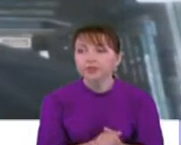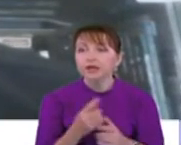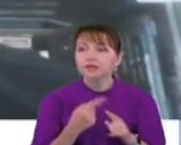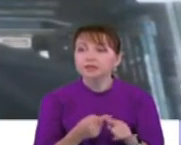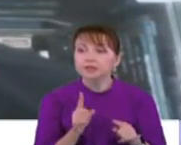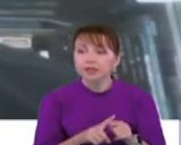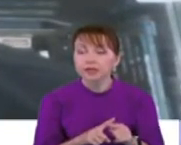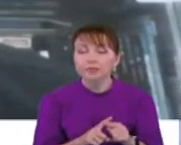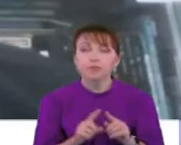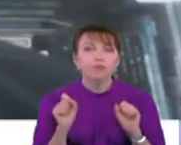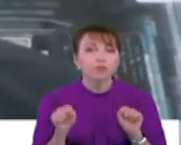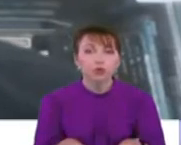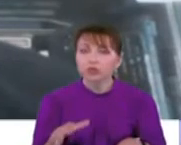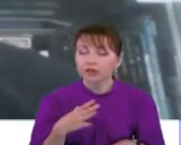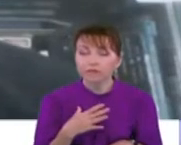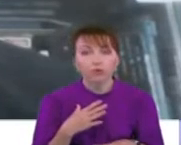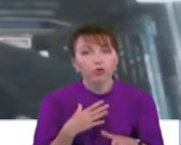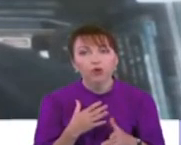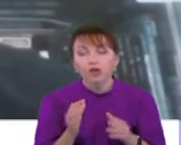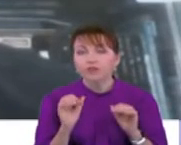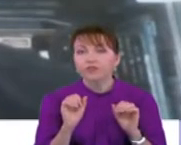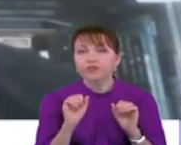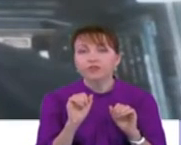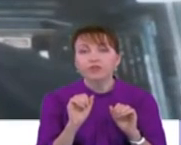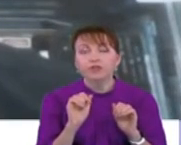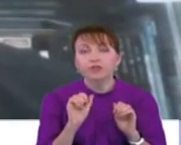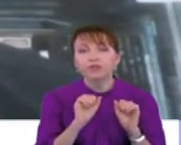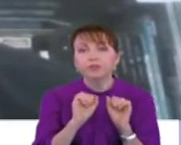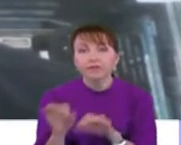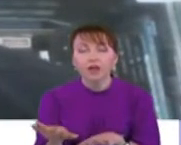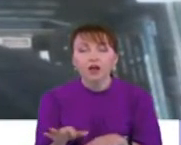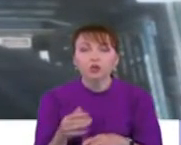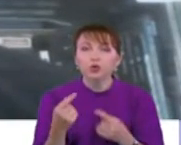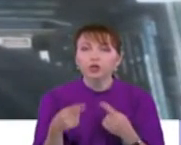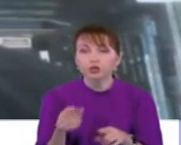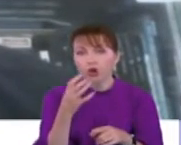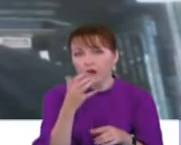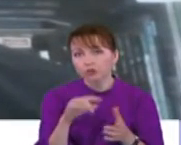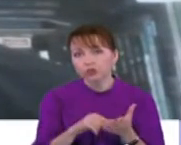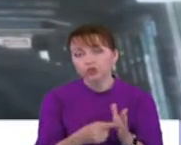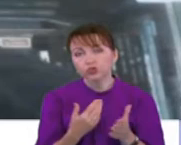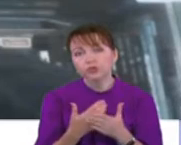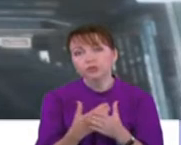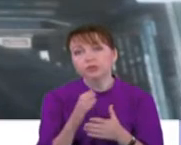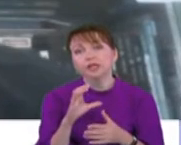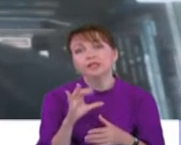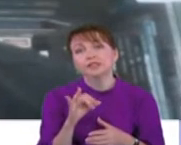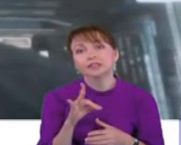це, можливо, їх відправляють до інших гарячих точок, наприклад, до